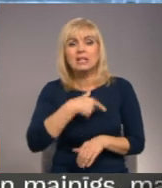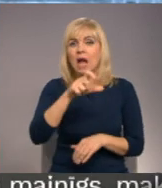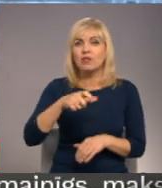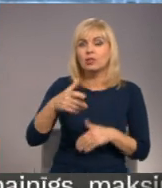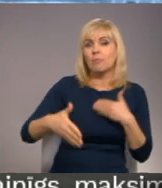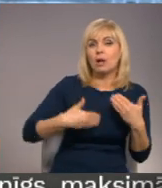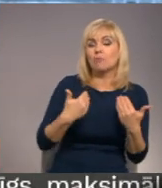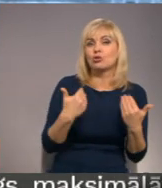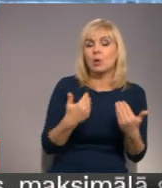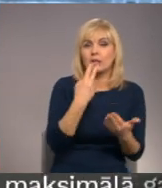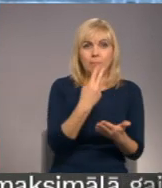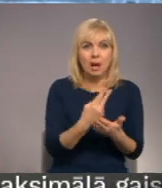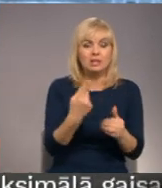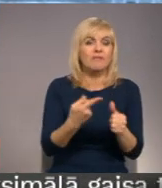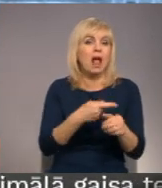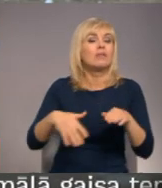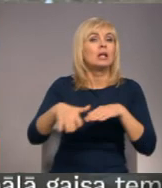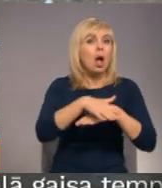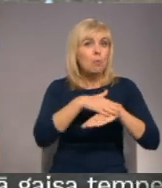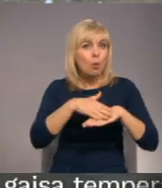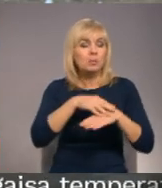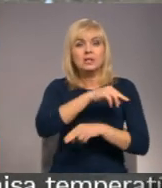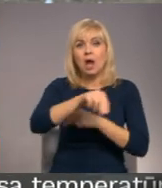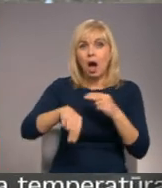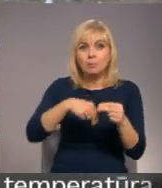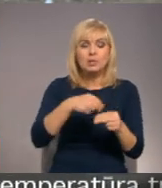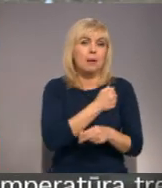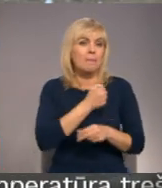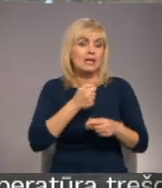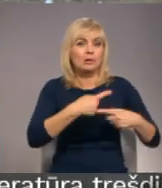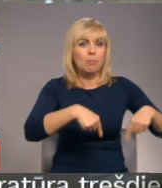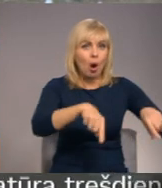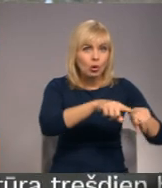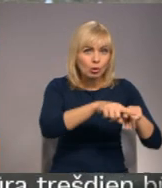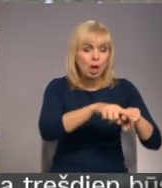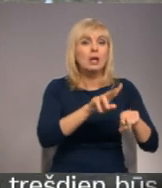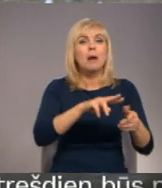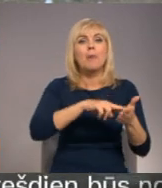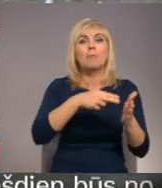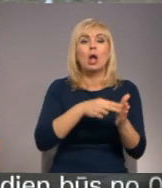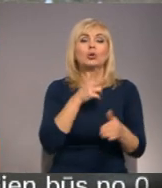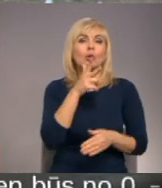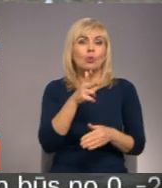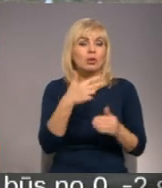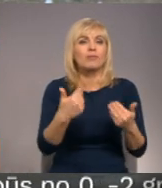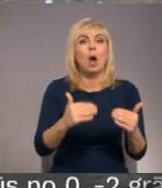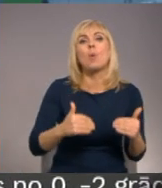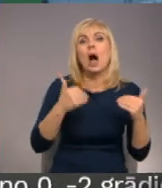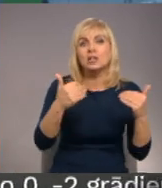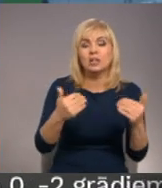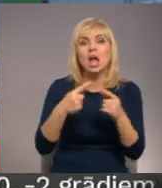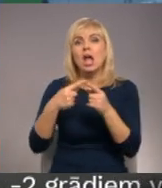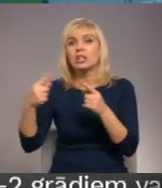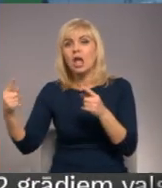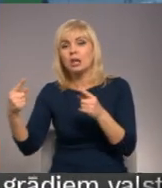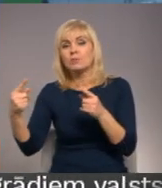dēļ šodien paredzētā vēl viena publiskā apspriede par militārā poligona teritorijas lokālu plānojumu Daugavpilī atcelta, un termiņš